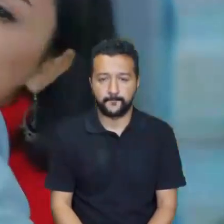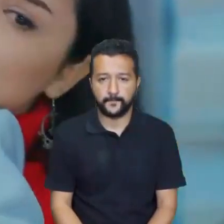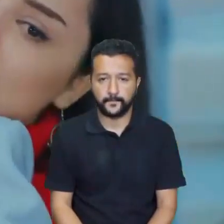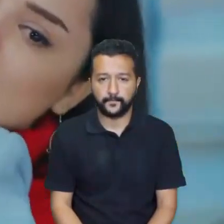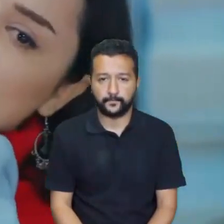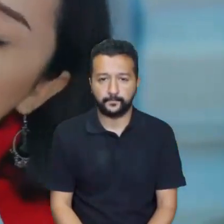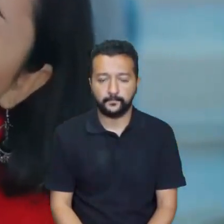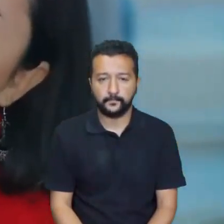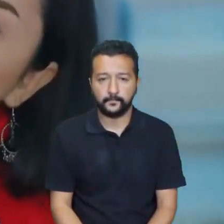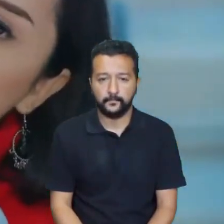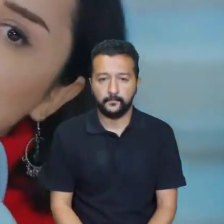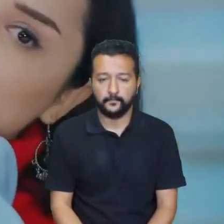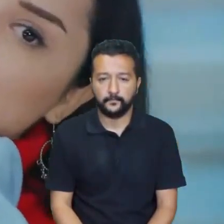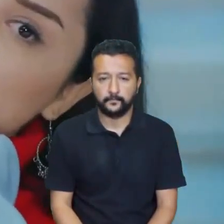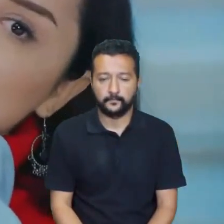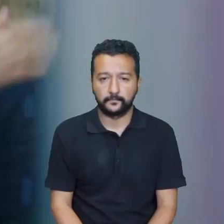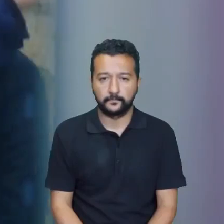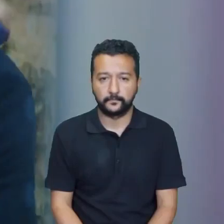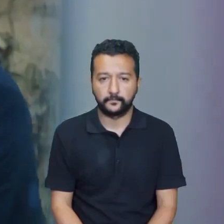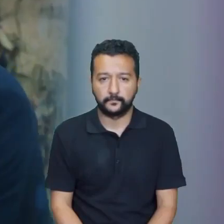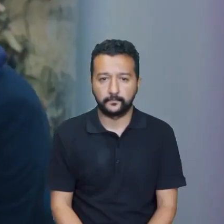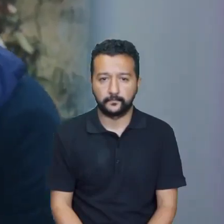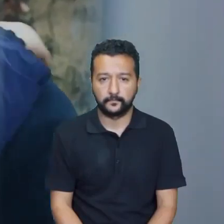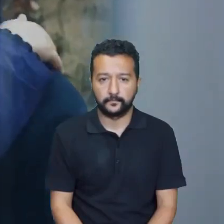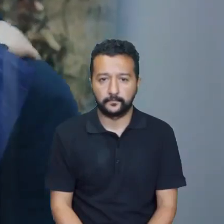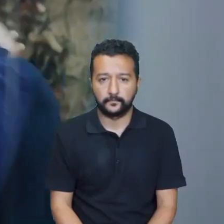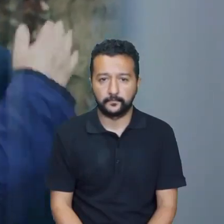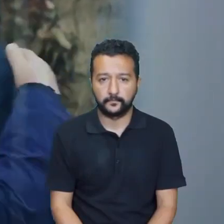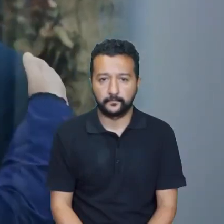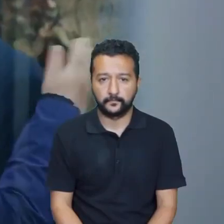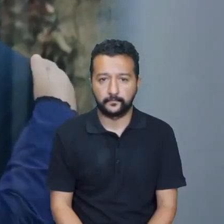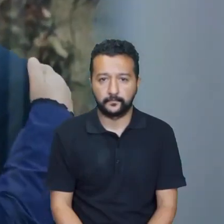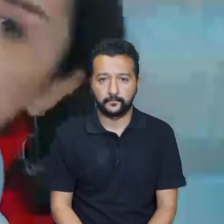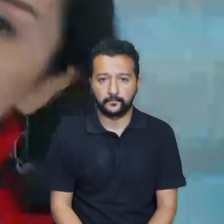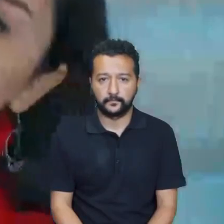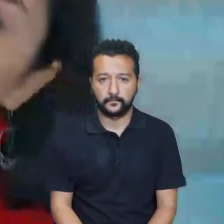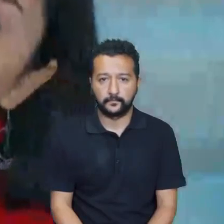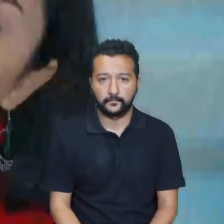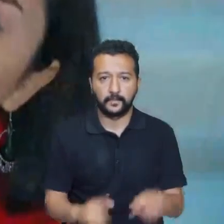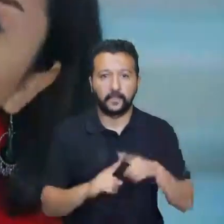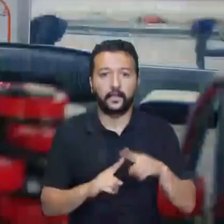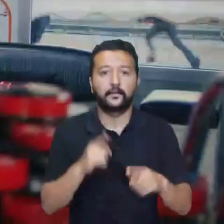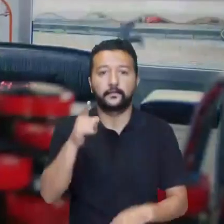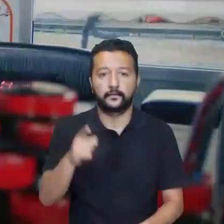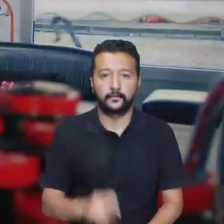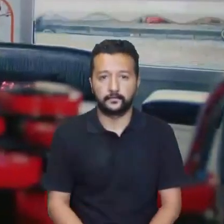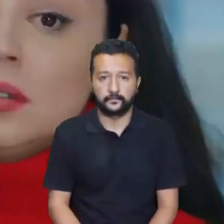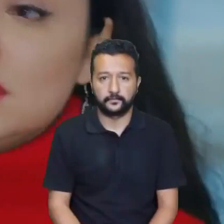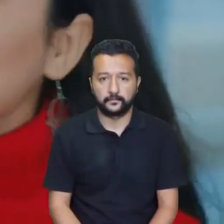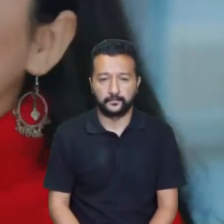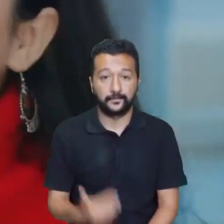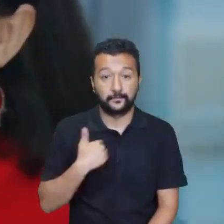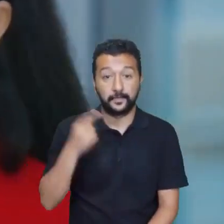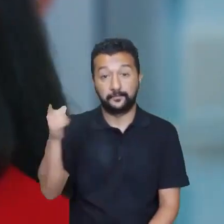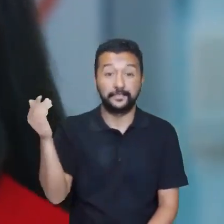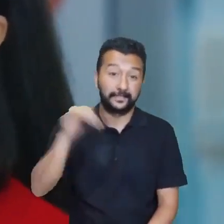öylesine karşılık veriyor. Perde arasından Tarık'ın mahalleden kır saçlı bir kadınla sarıldığını gördü. Tarık,